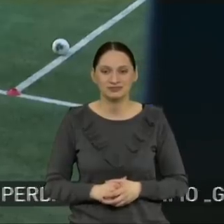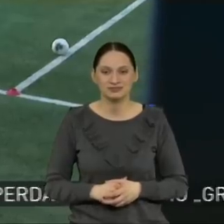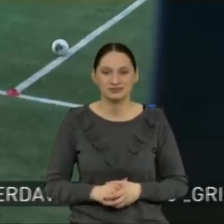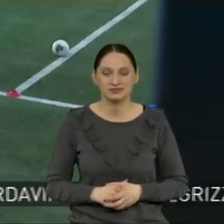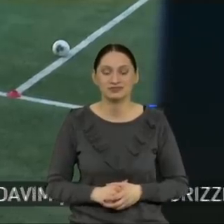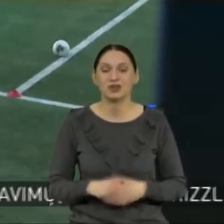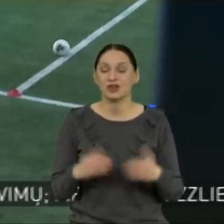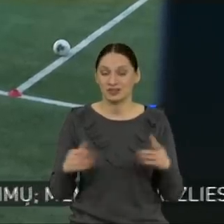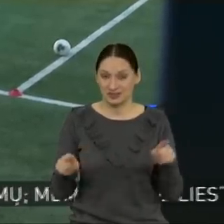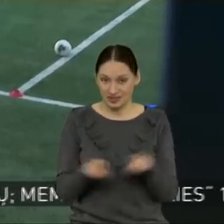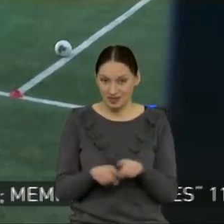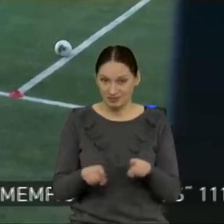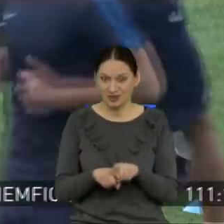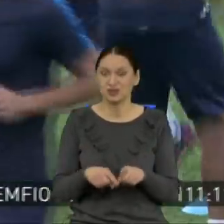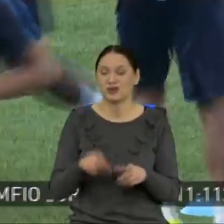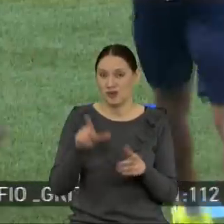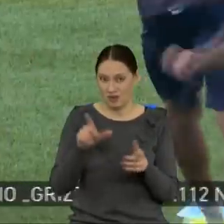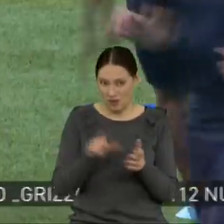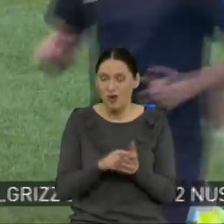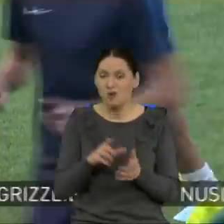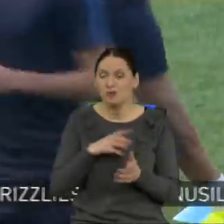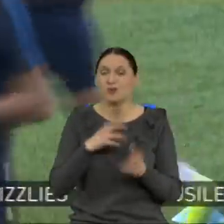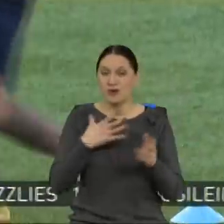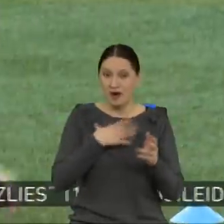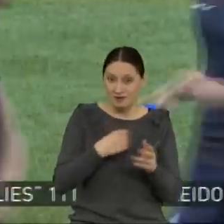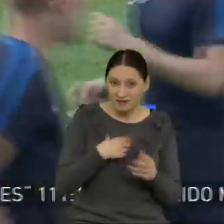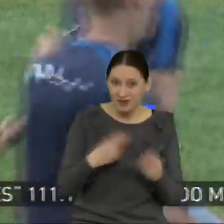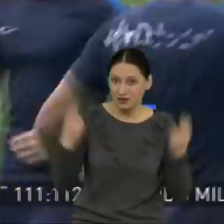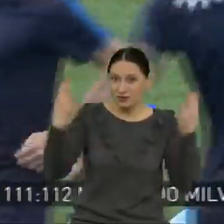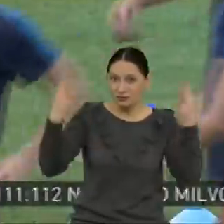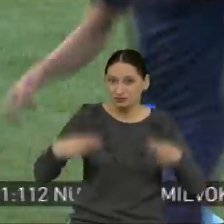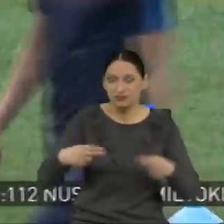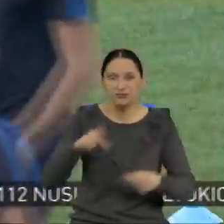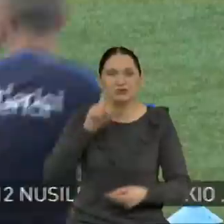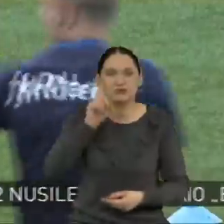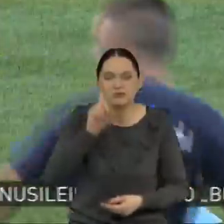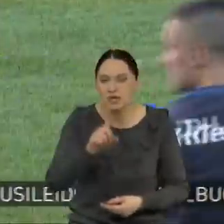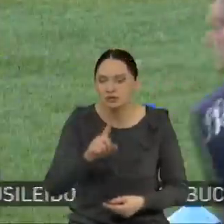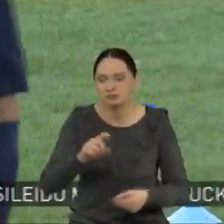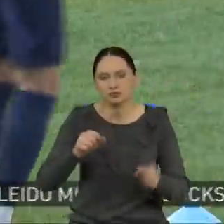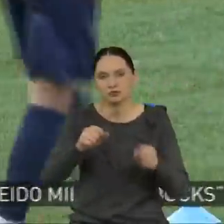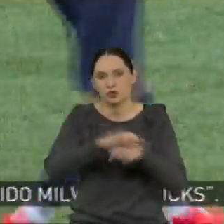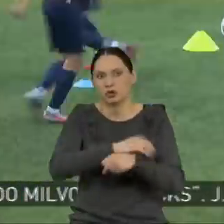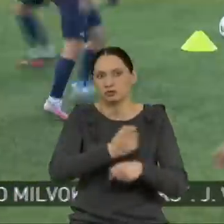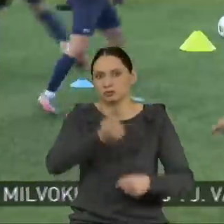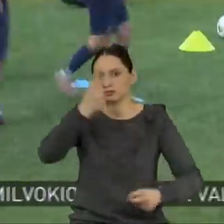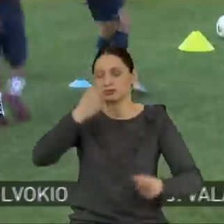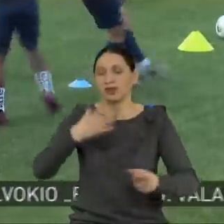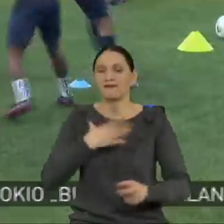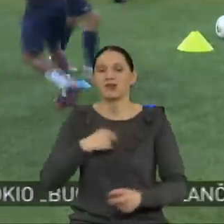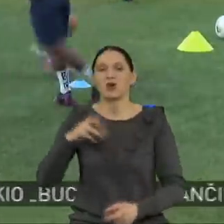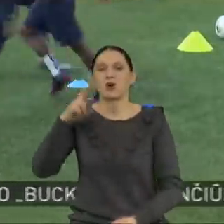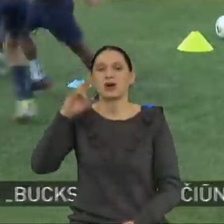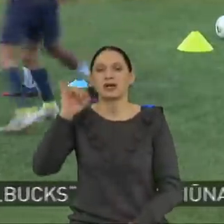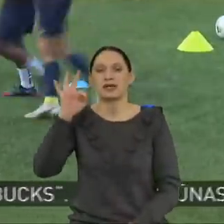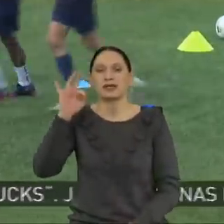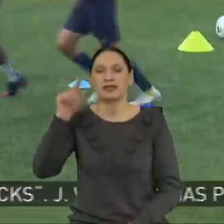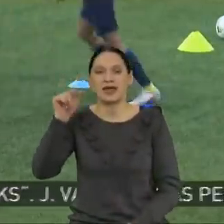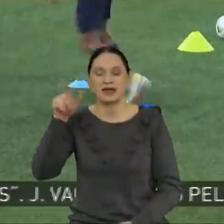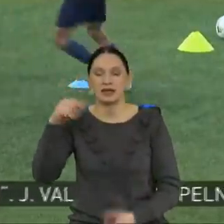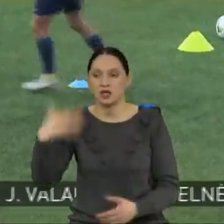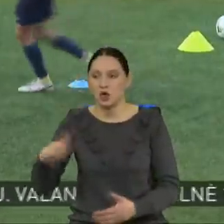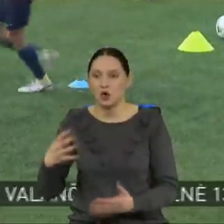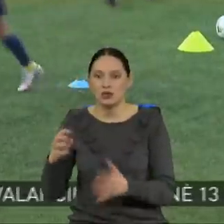Naują lygos sezoną turėjo pradėti Vilniaus klubai, bet šiuos sustabdė koronaviruso židiniai. Vilniaus riteriuose šiandien jau